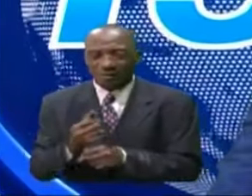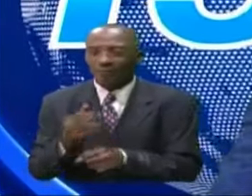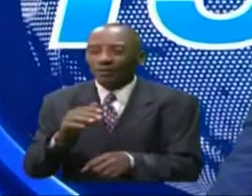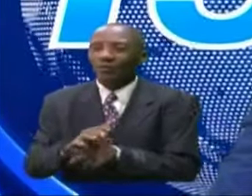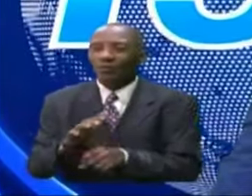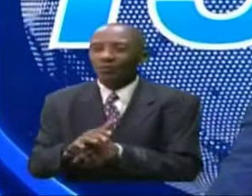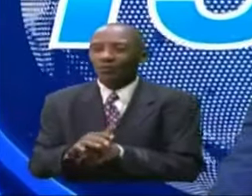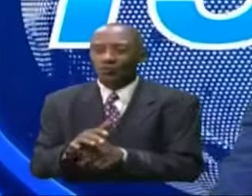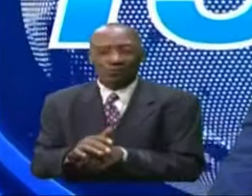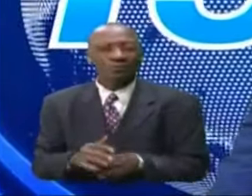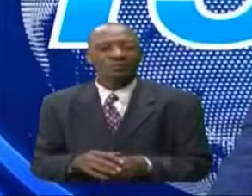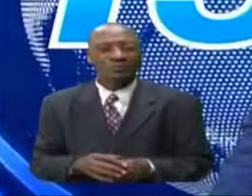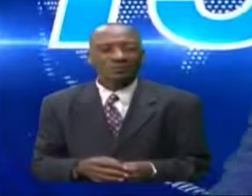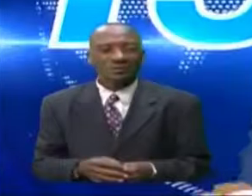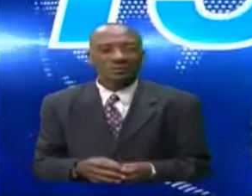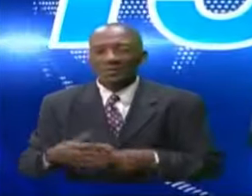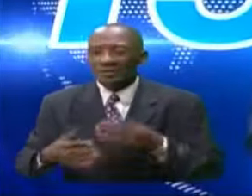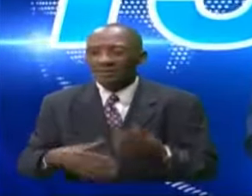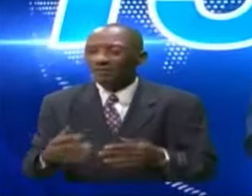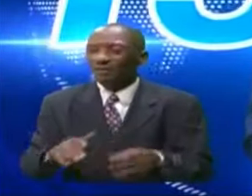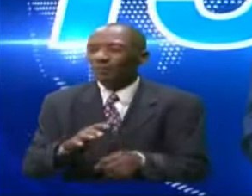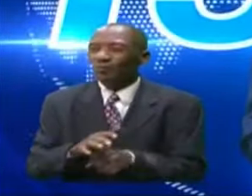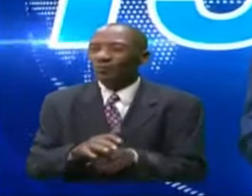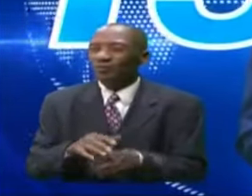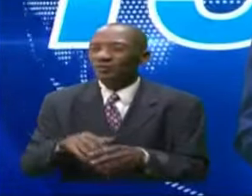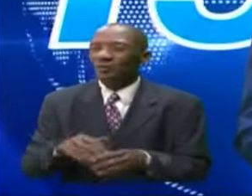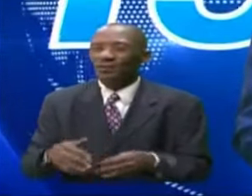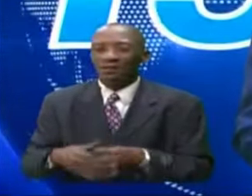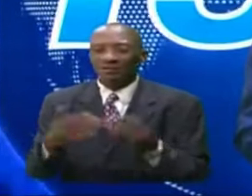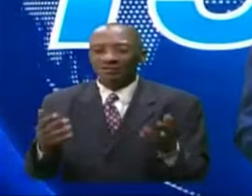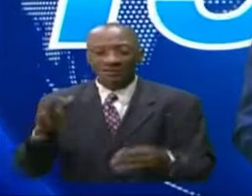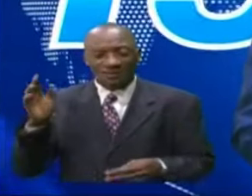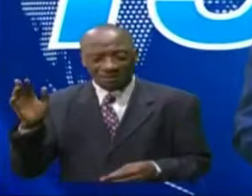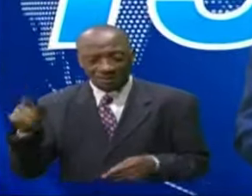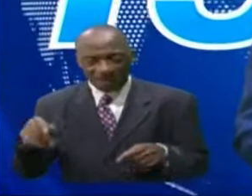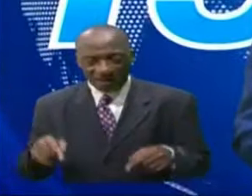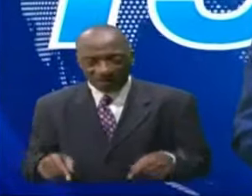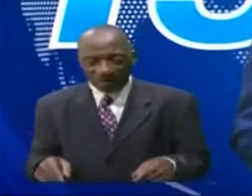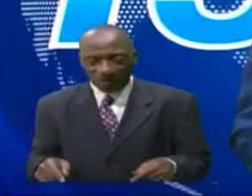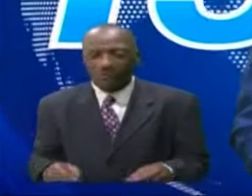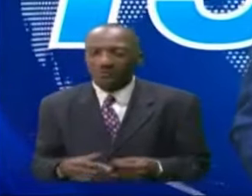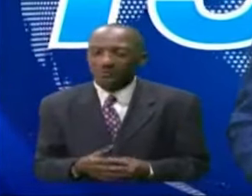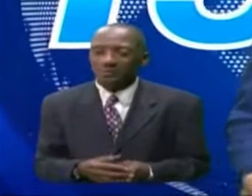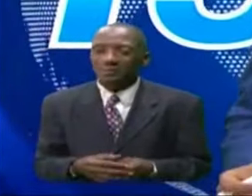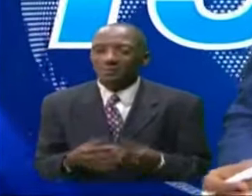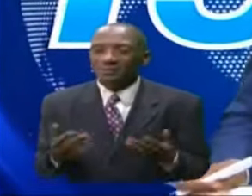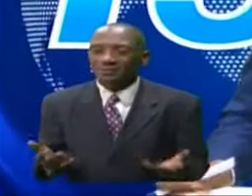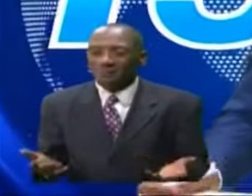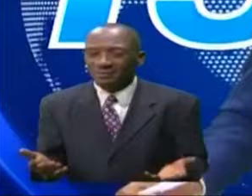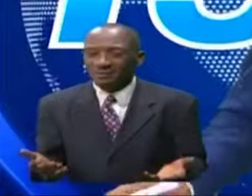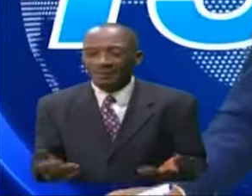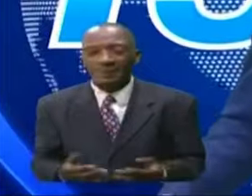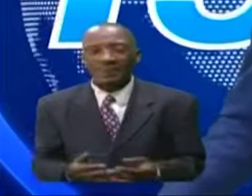nouveau bureau aura pour mission de concevoir des ouvrages de grandes infrastructures, a signifié le directeur général